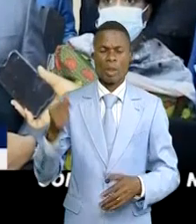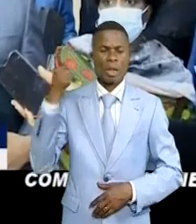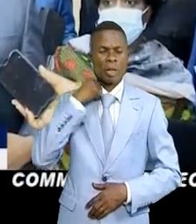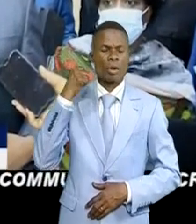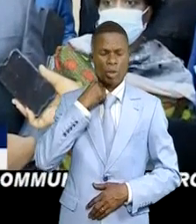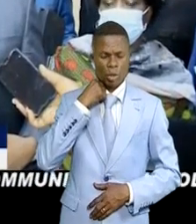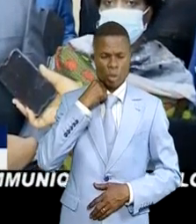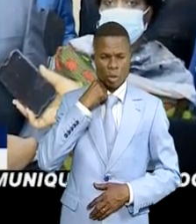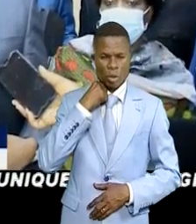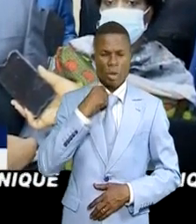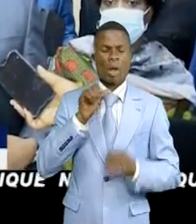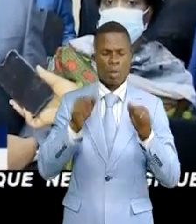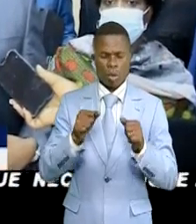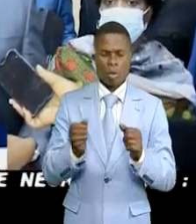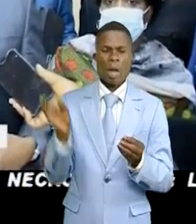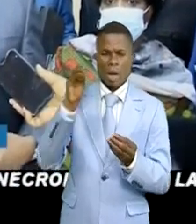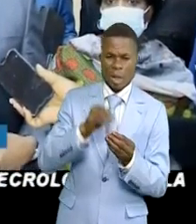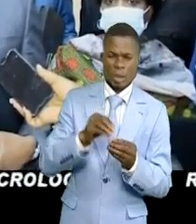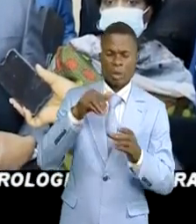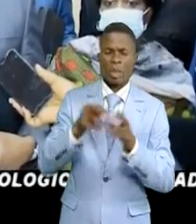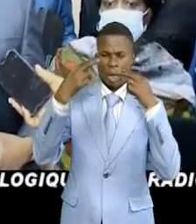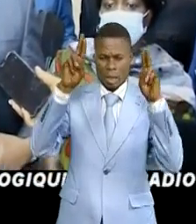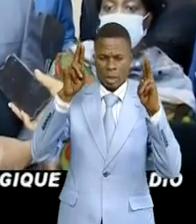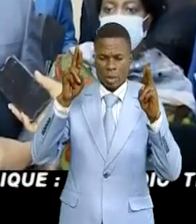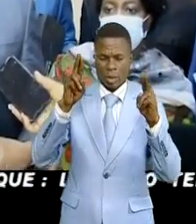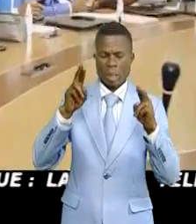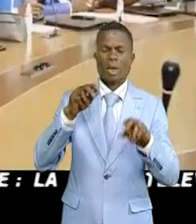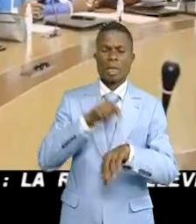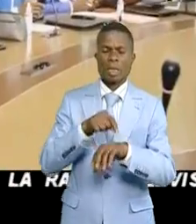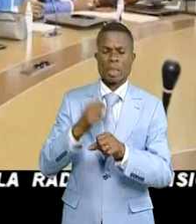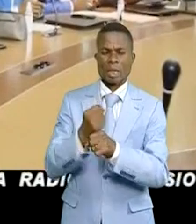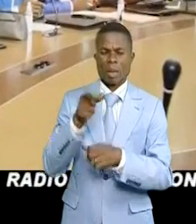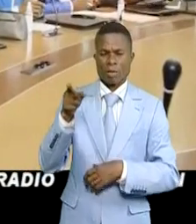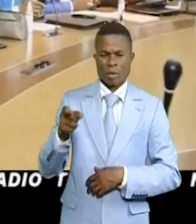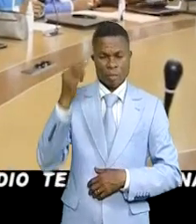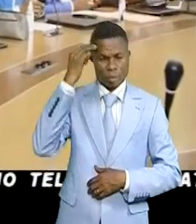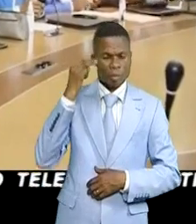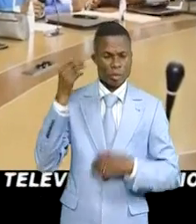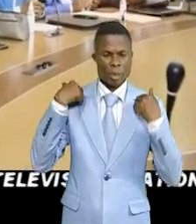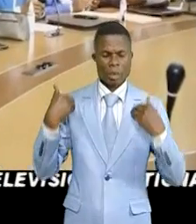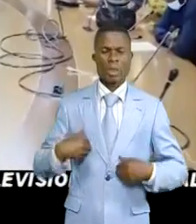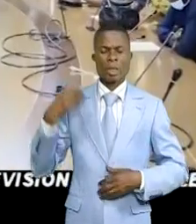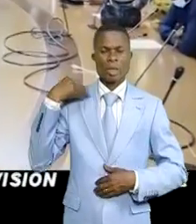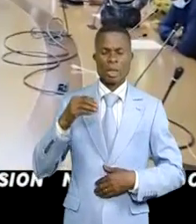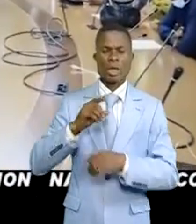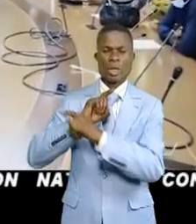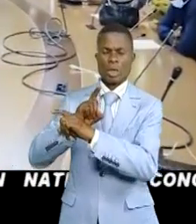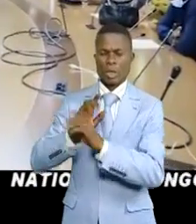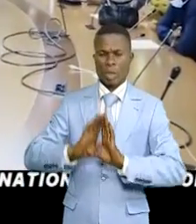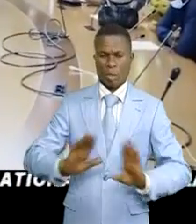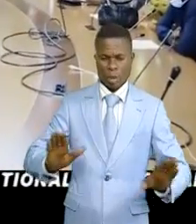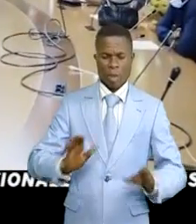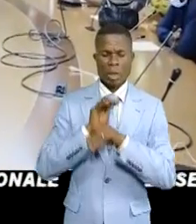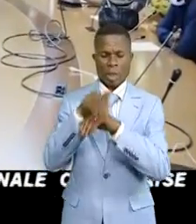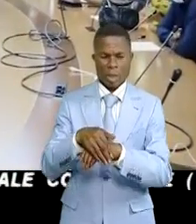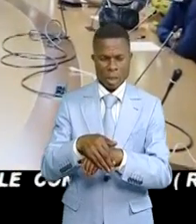nous pouvons aussi apporter dans la réussite de son mandat. Le ministre de la Santé publique, Hygiène et Prévention s'est